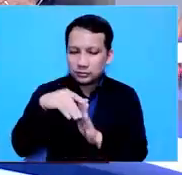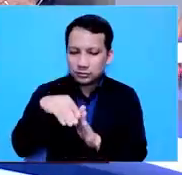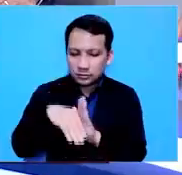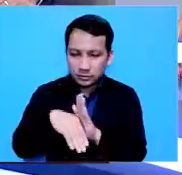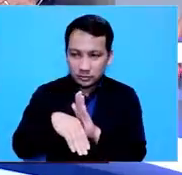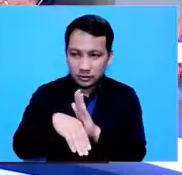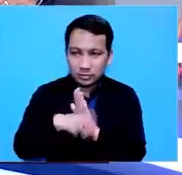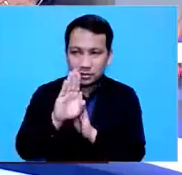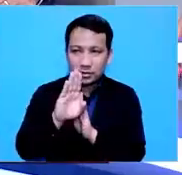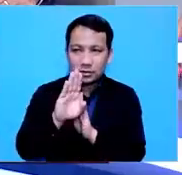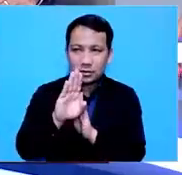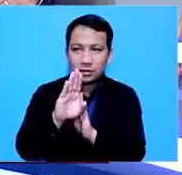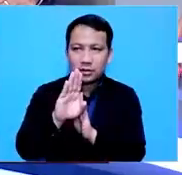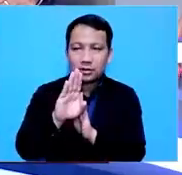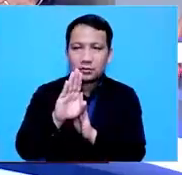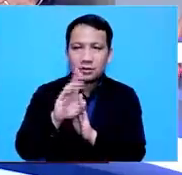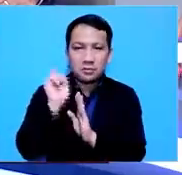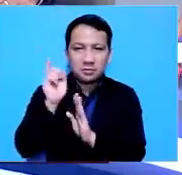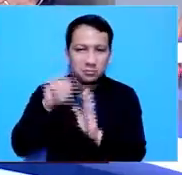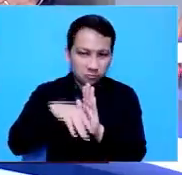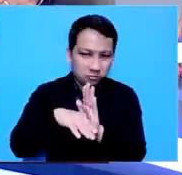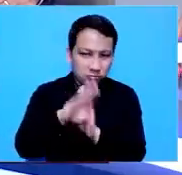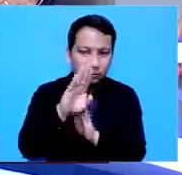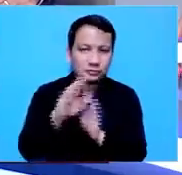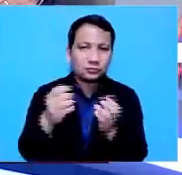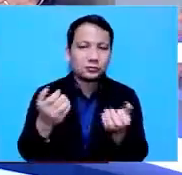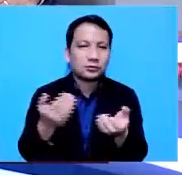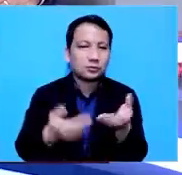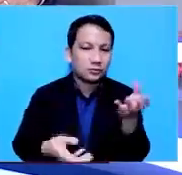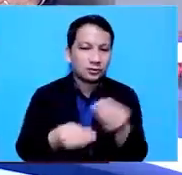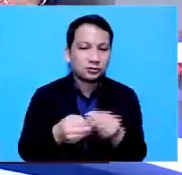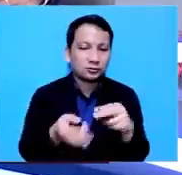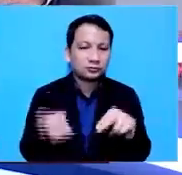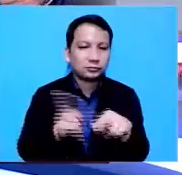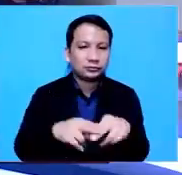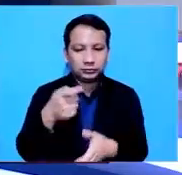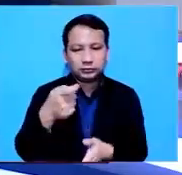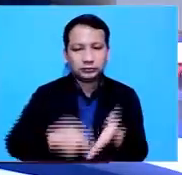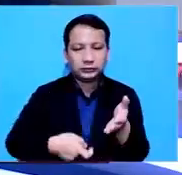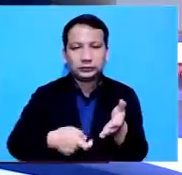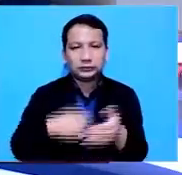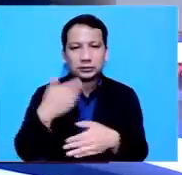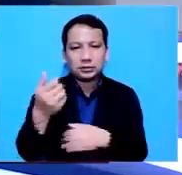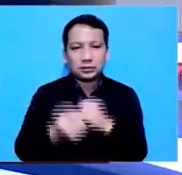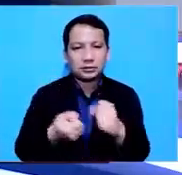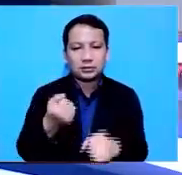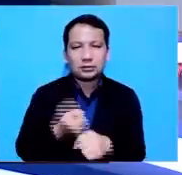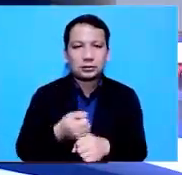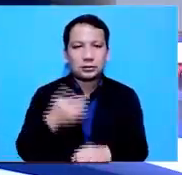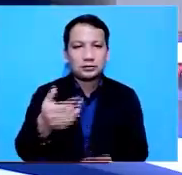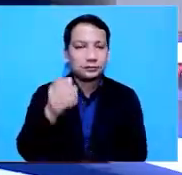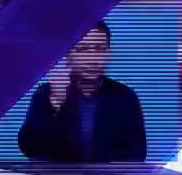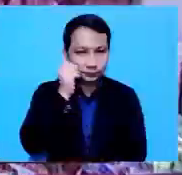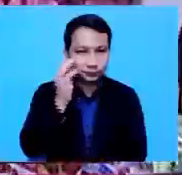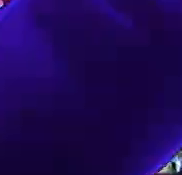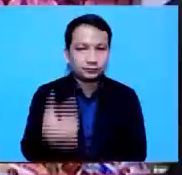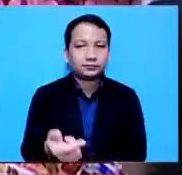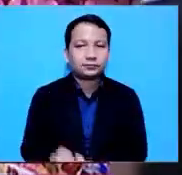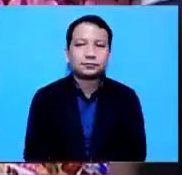ng mga bilihin at nakambang bagong buwis simula sa susunod na taon. Nasa frontline ng balitang yan si Shaila Francisco.